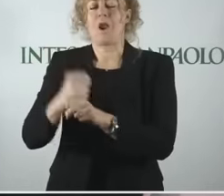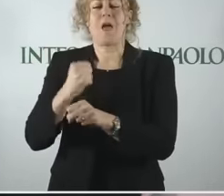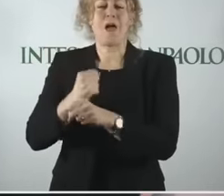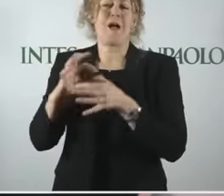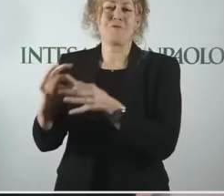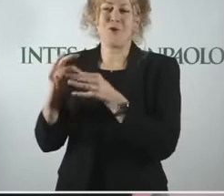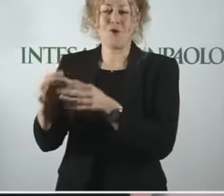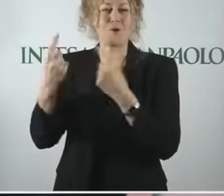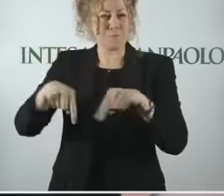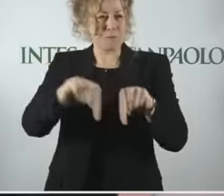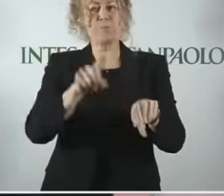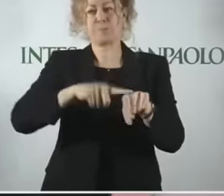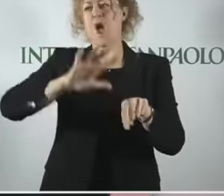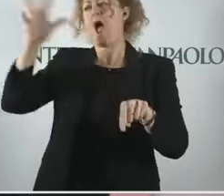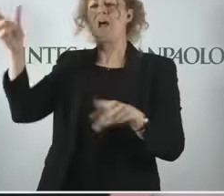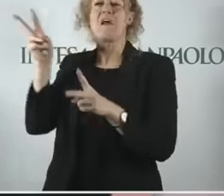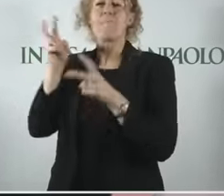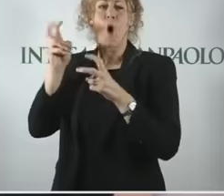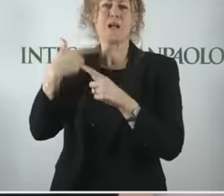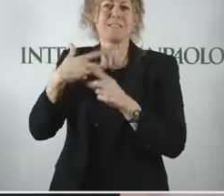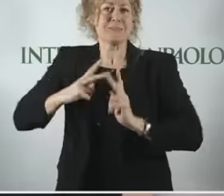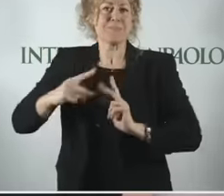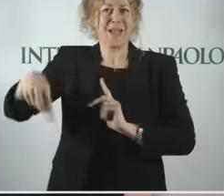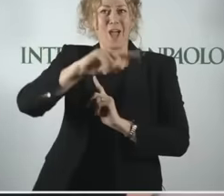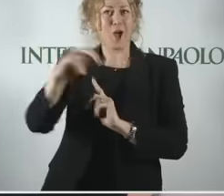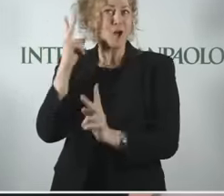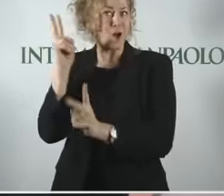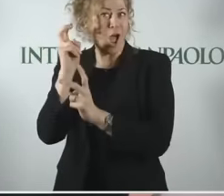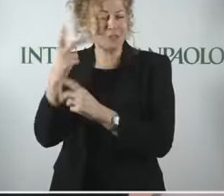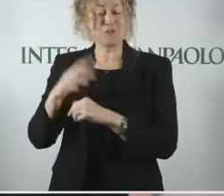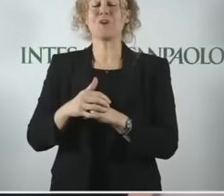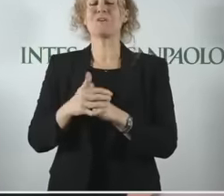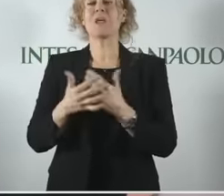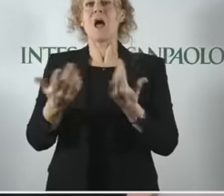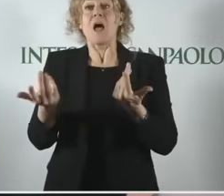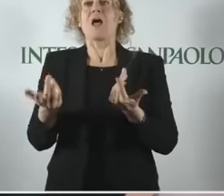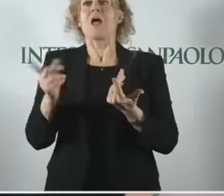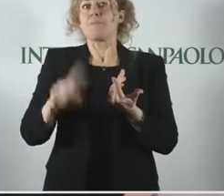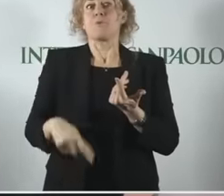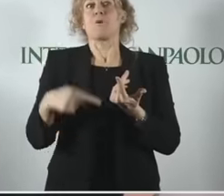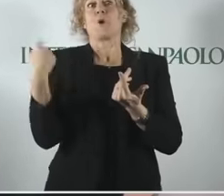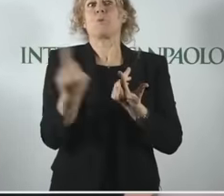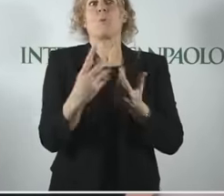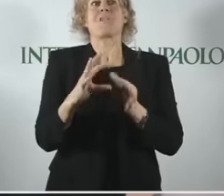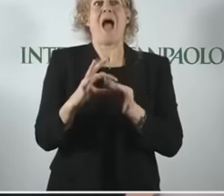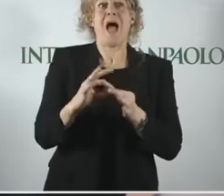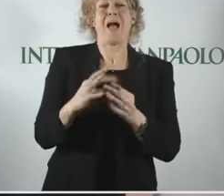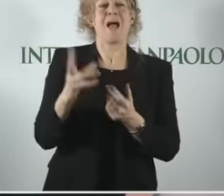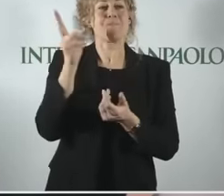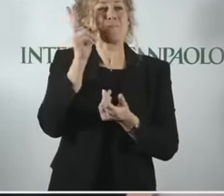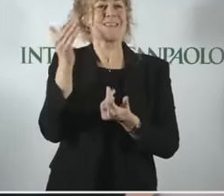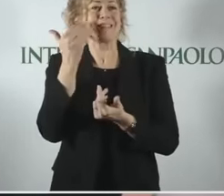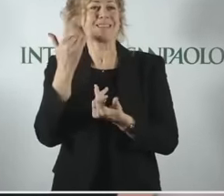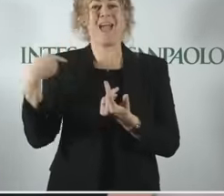questo e a molti altri podcast che spero ascolterete e e naturalmente tutte le amiche e gli amici di Cora